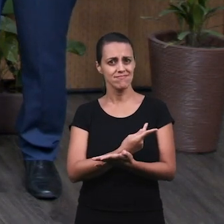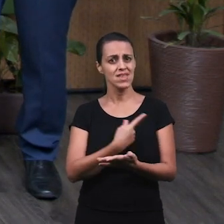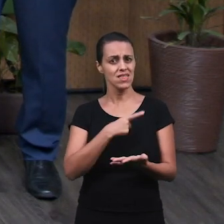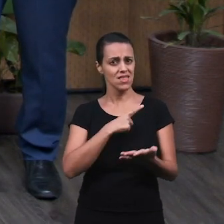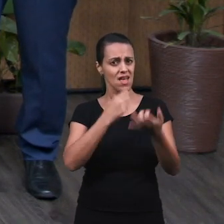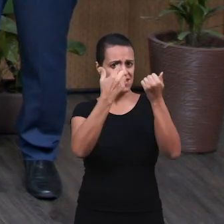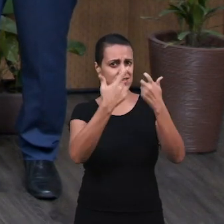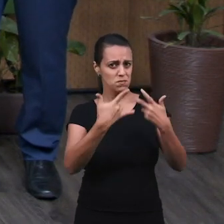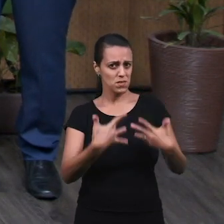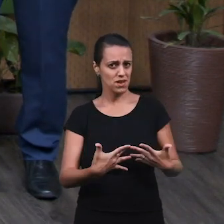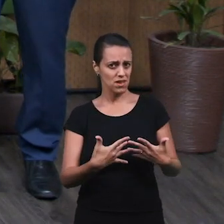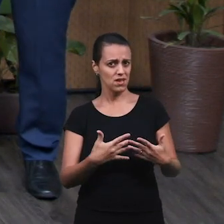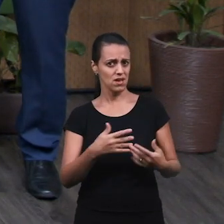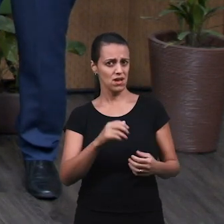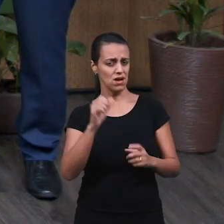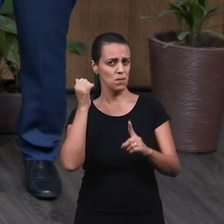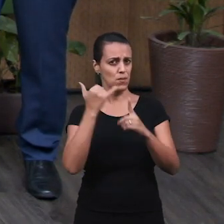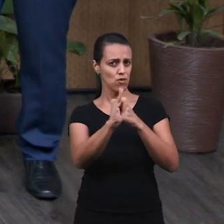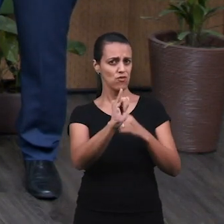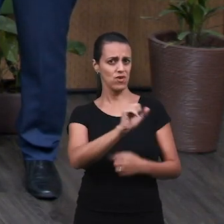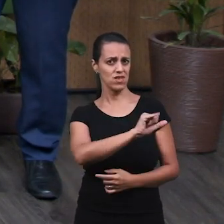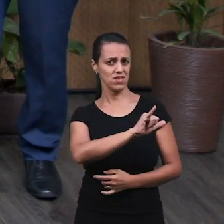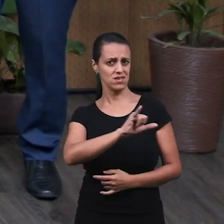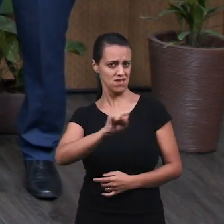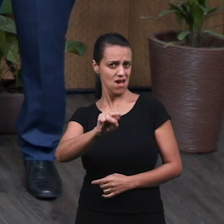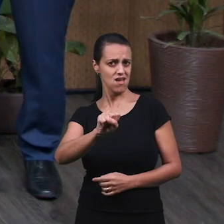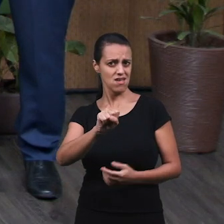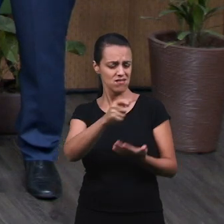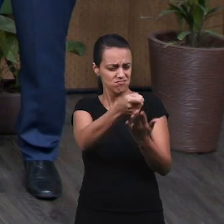prophétisé, ce qui après s'est passé.